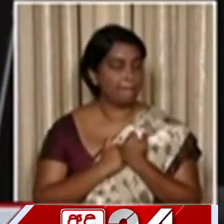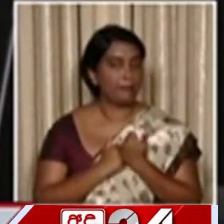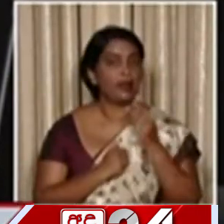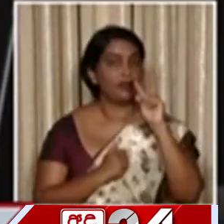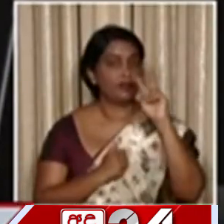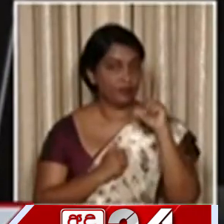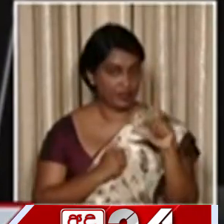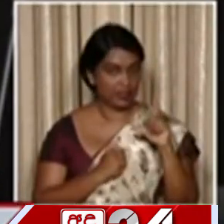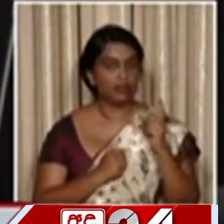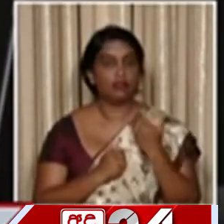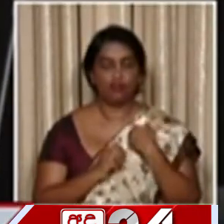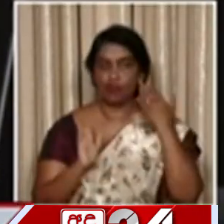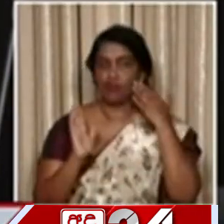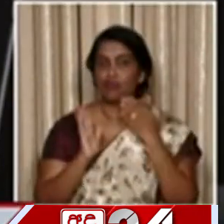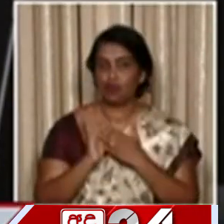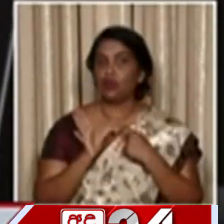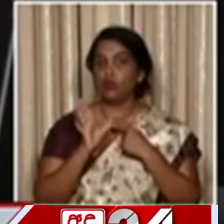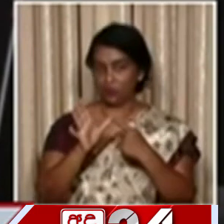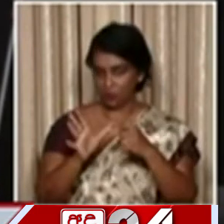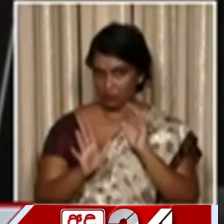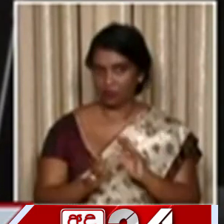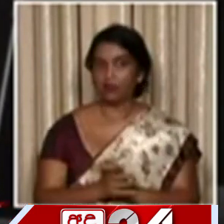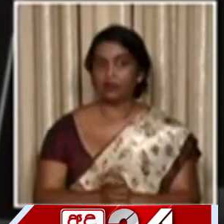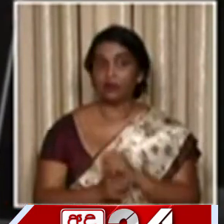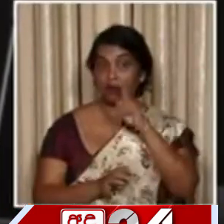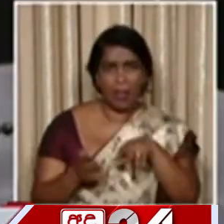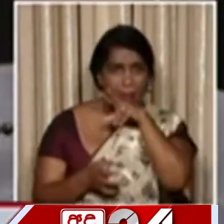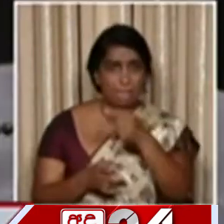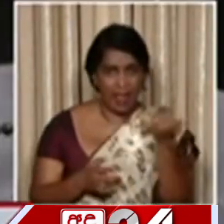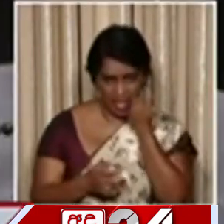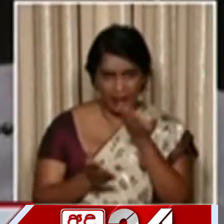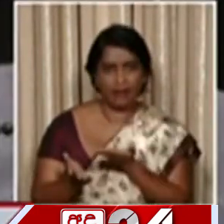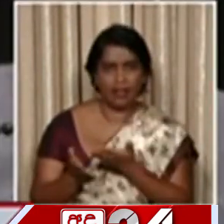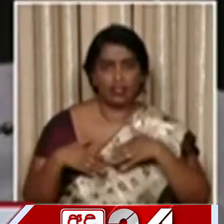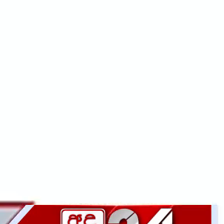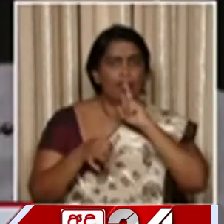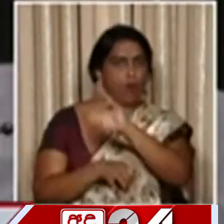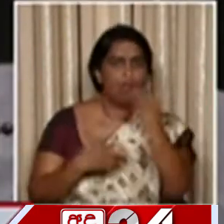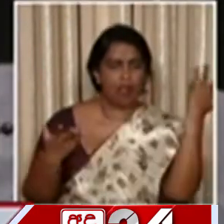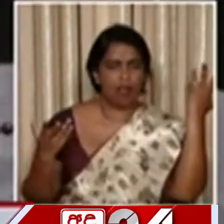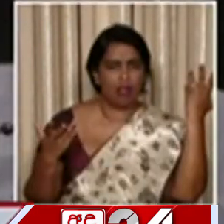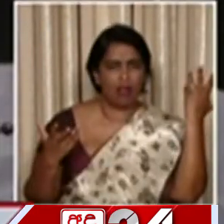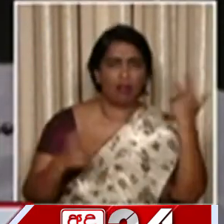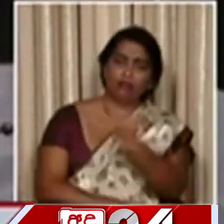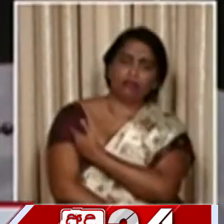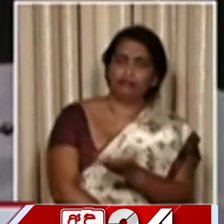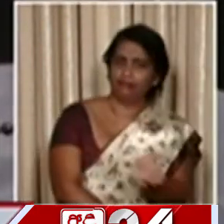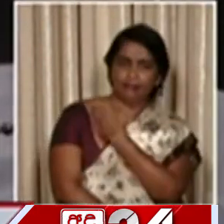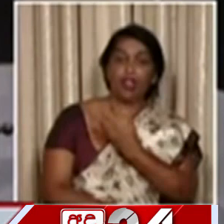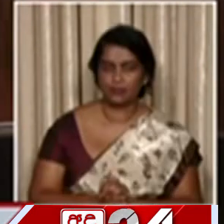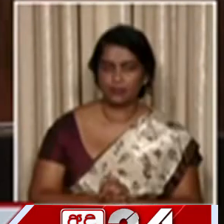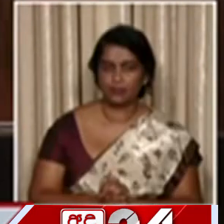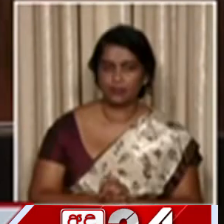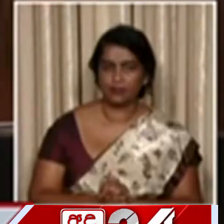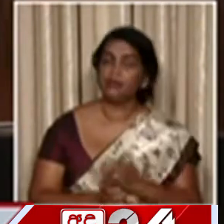27 දින මම මේ සම්බන්ධයෙන් පිළිතුරු ලබා දීලා තියෙනවා එතුමාගේම ප්‍රශ්නකට මම මේ සෞඛ්‍ය අමාත්‍යාංශයෙන් ප්‍රශ්නේ අහුවේ නැහැ ඔයාලා ඔය නම් ඉන්ජෙක්ෂන් එකක් ගාගෙන මං ආන්නේ මුදල්